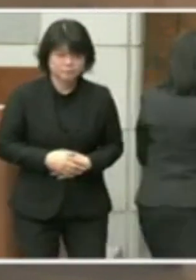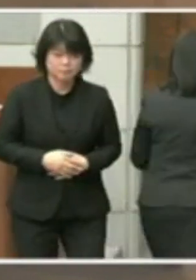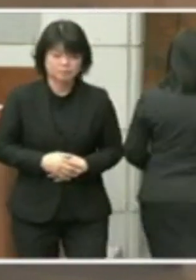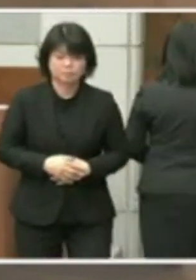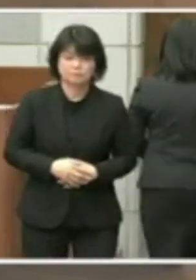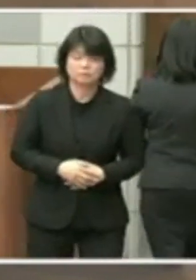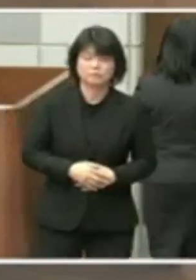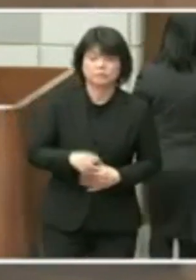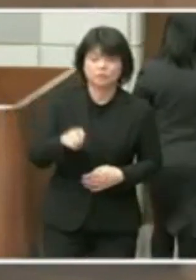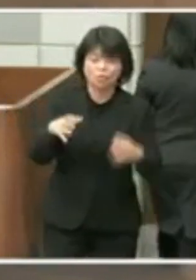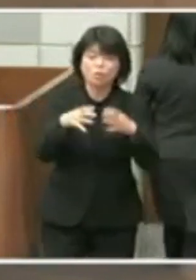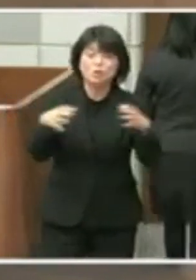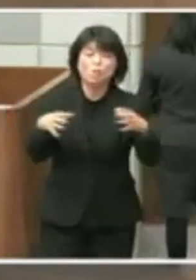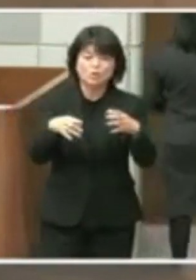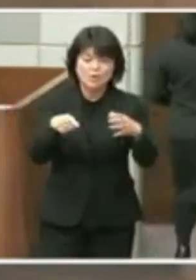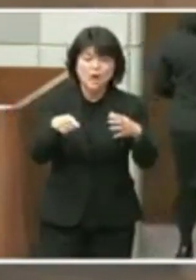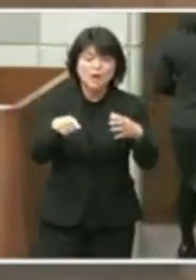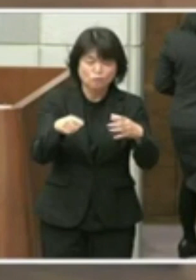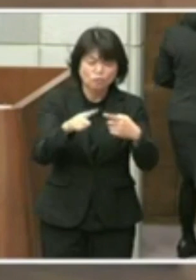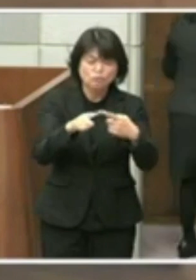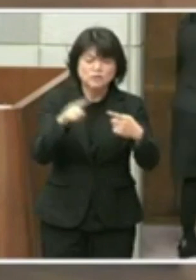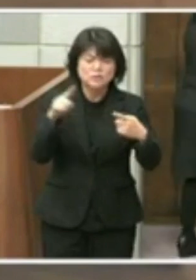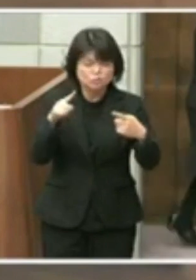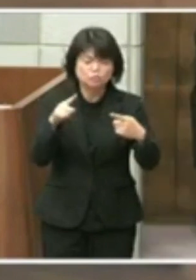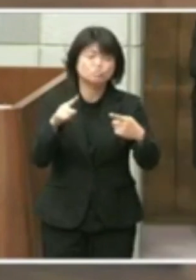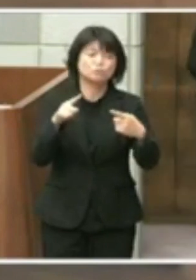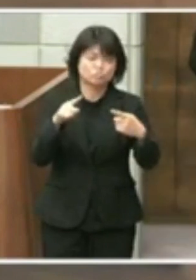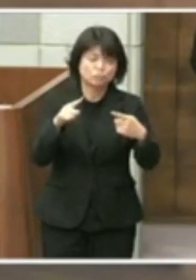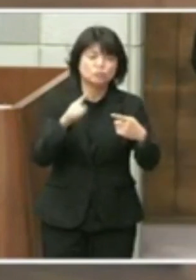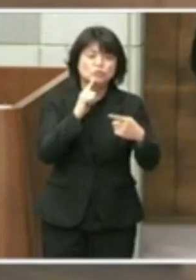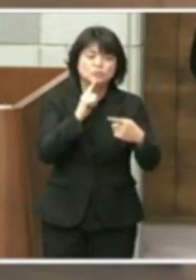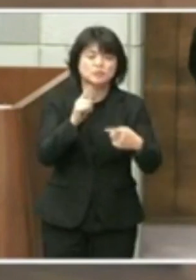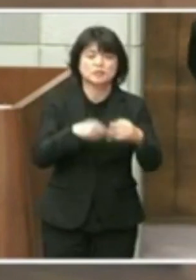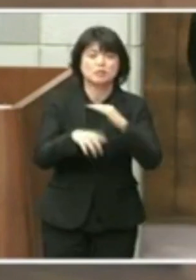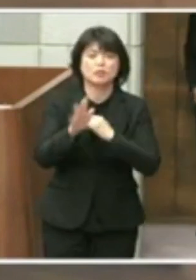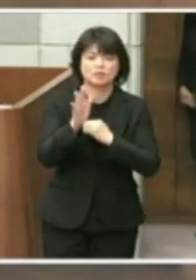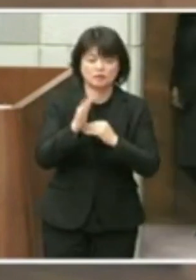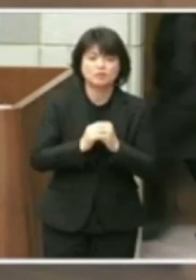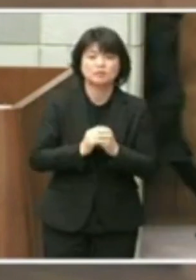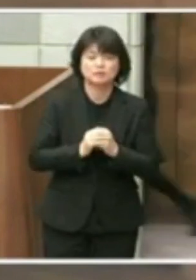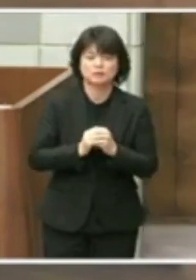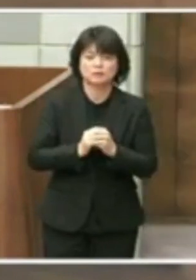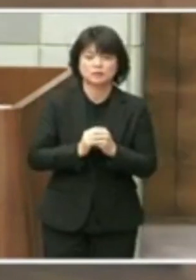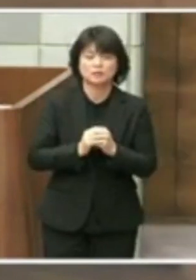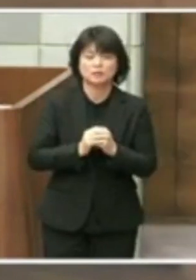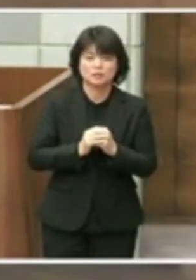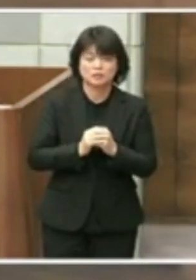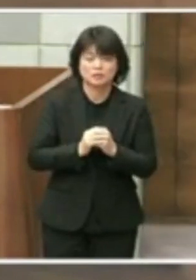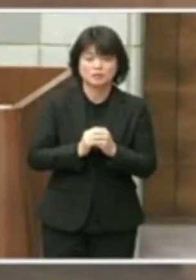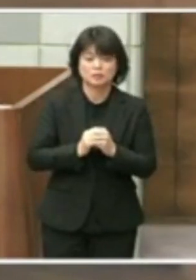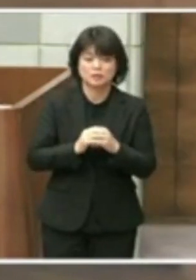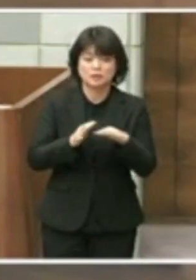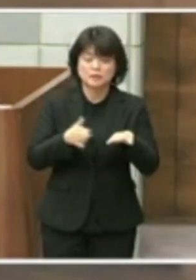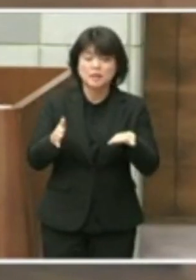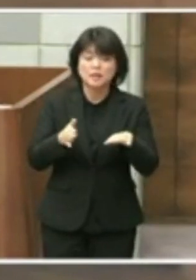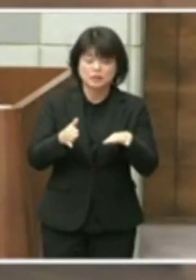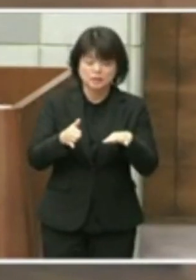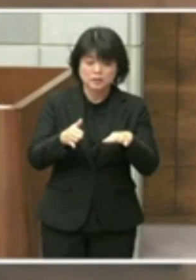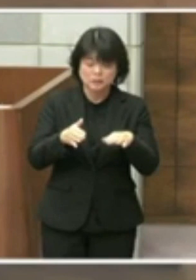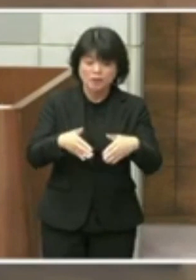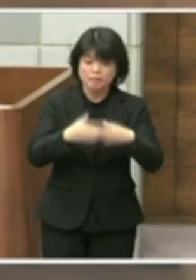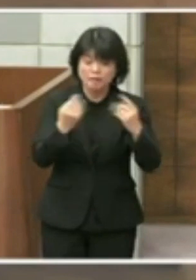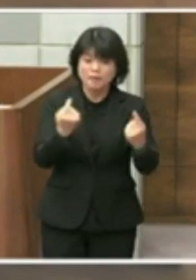この規模でないと不適切ということではないかと思います。それと近々で建て替えをし